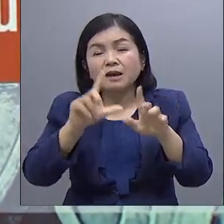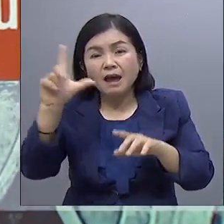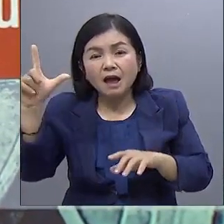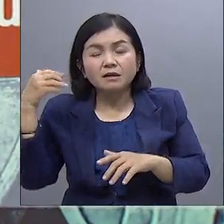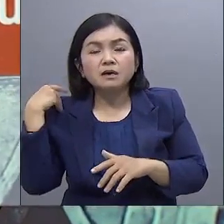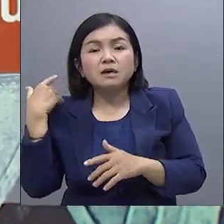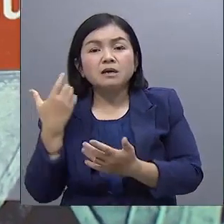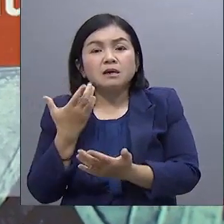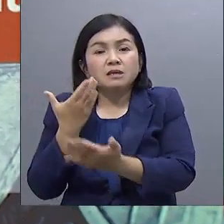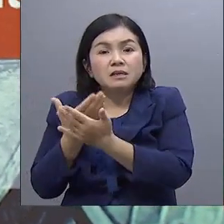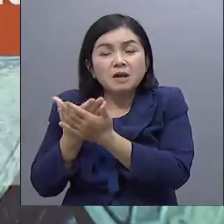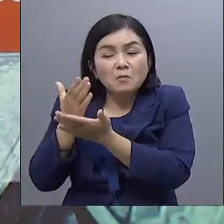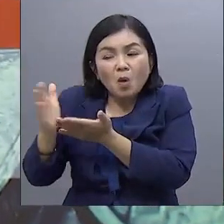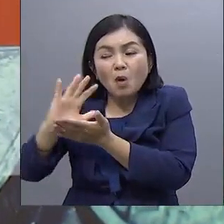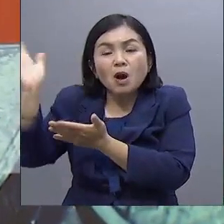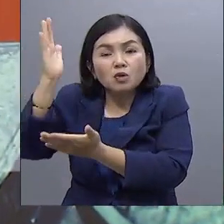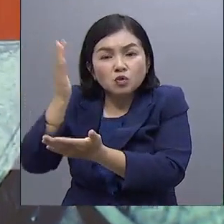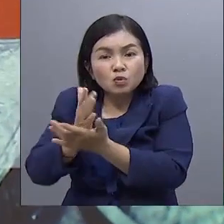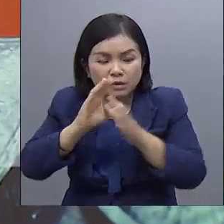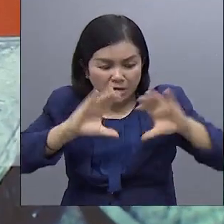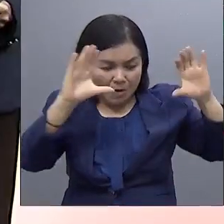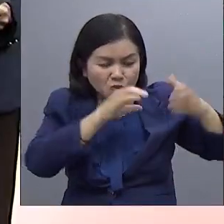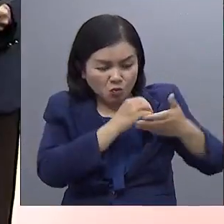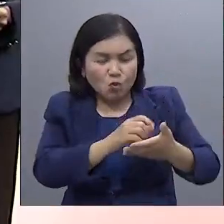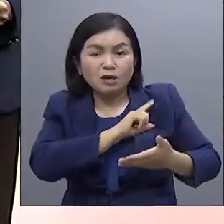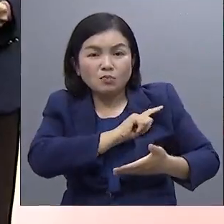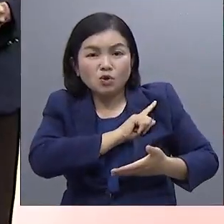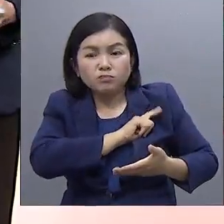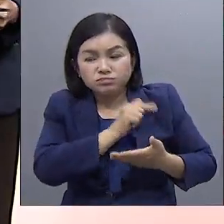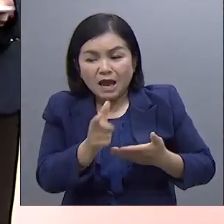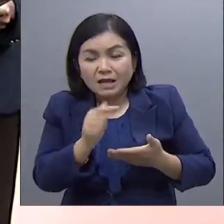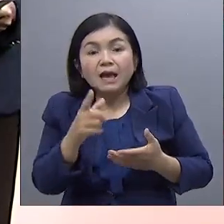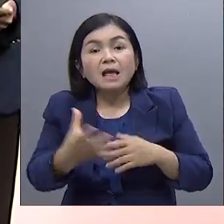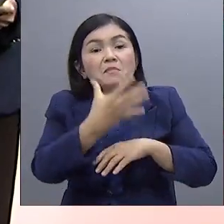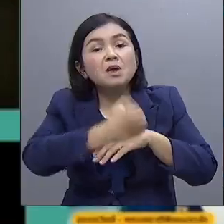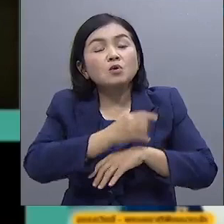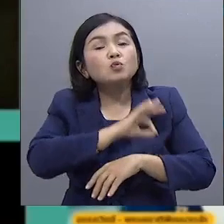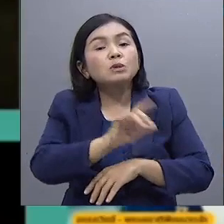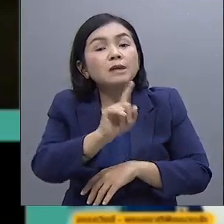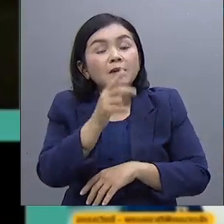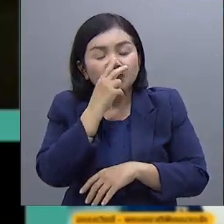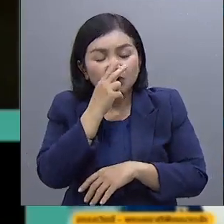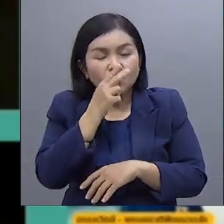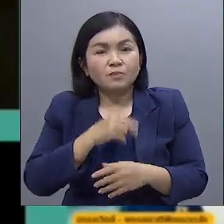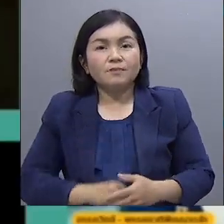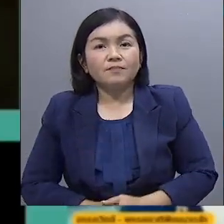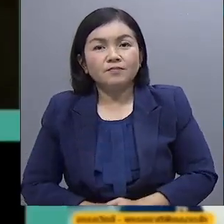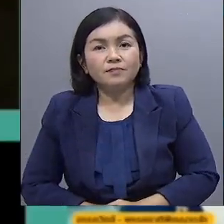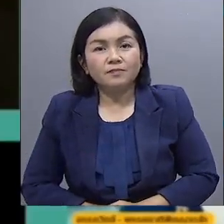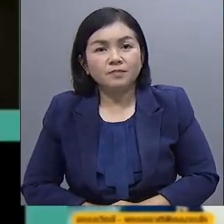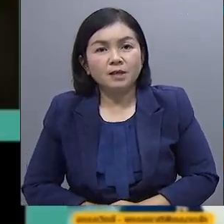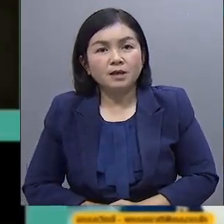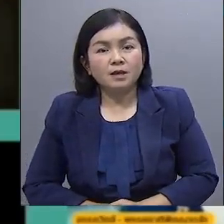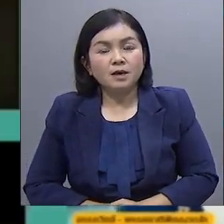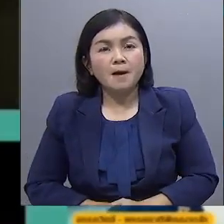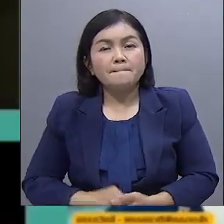พักหนี้สร้างแรงกดดันให้รายจ่ายภาครัฐตัวแทนพรรคการเมืองมองยังไงบ้างไปฟังกันค่ะ ทางเดียวคือต้องปรับปรุง